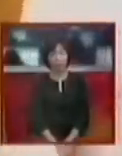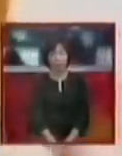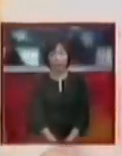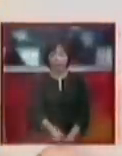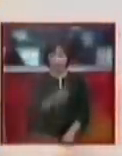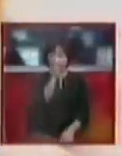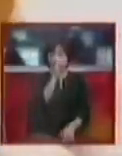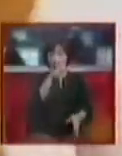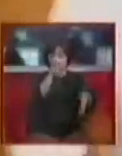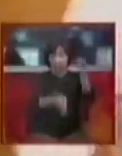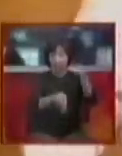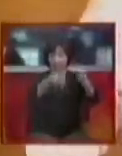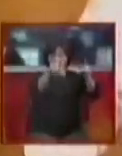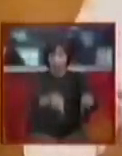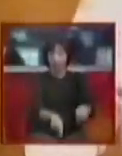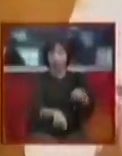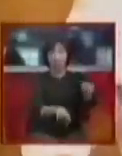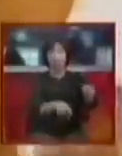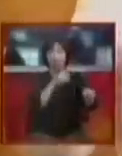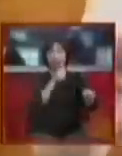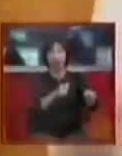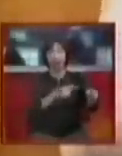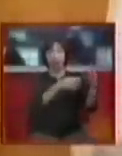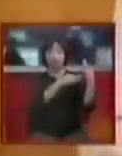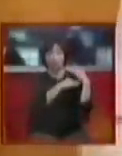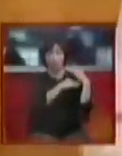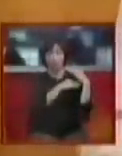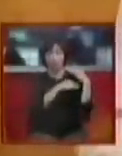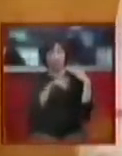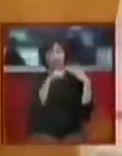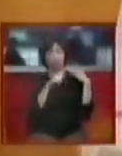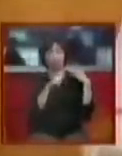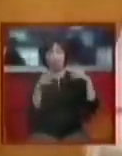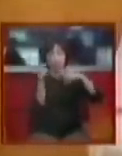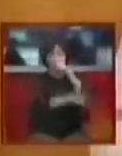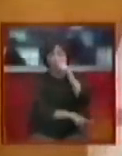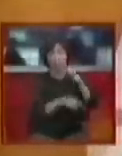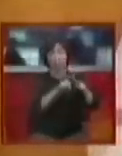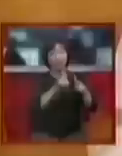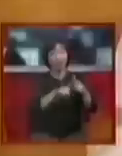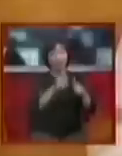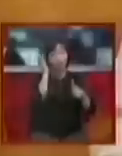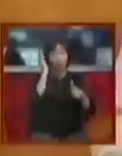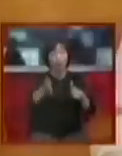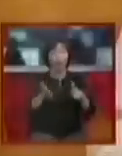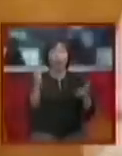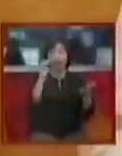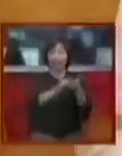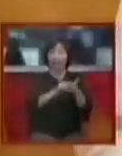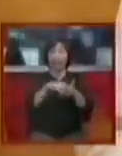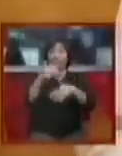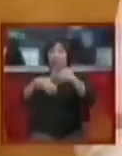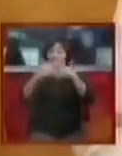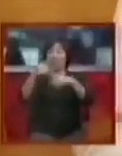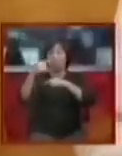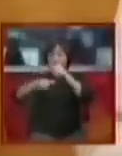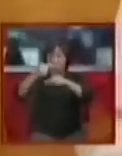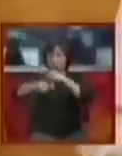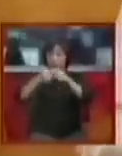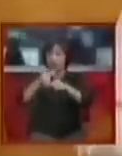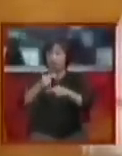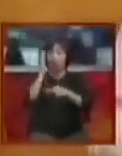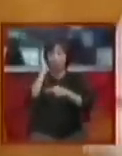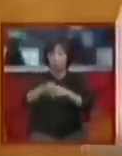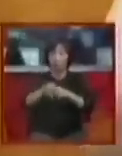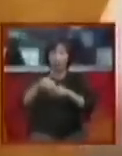Kung ang nagkasala ay hindi mananagot, gagarantihan mo ang pagpapahirap muli sa sambayanan.